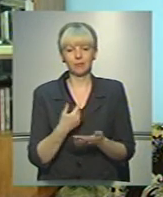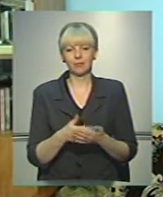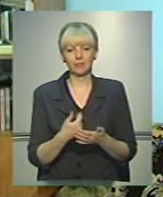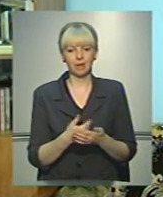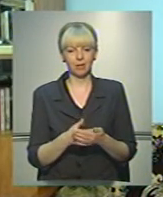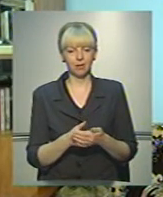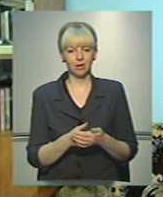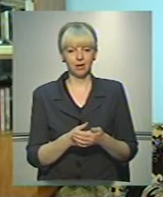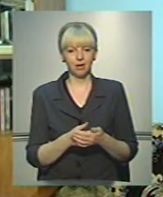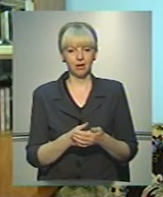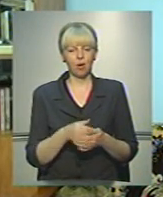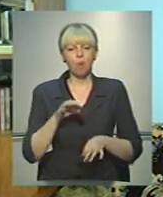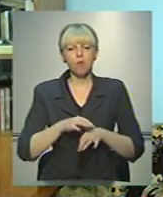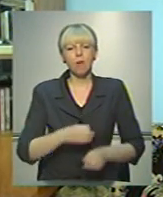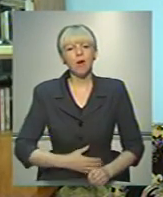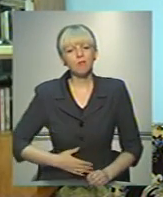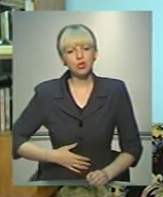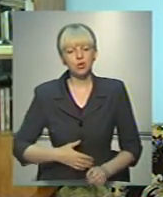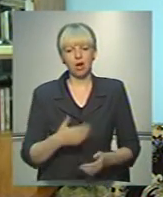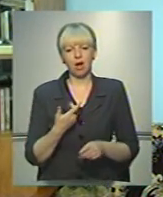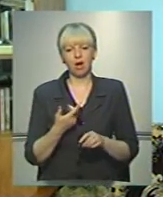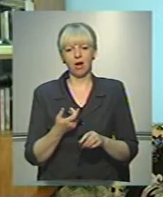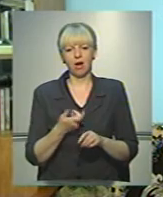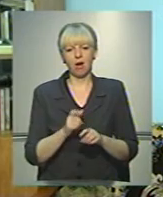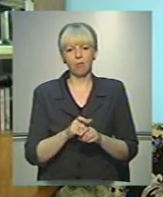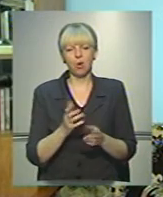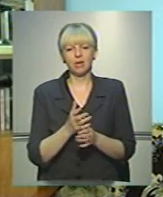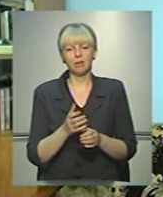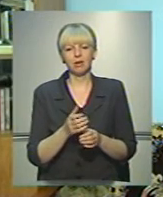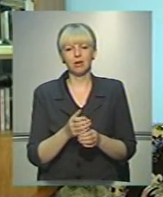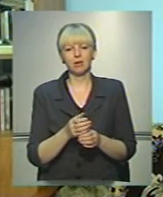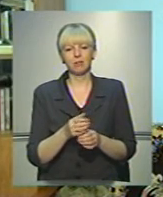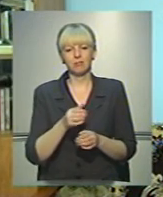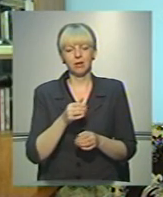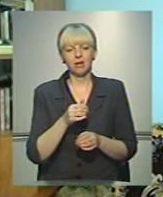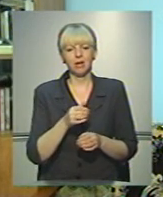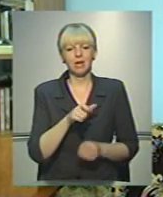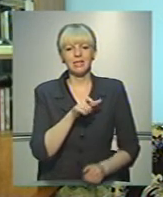наприклад, з болями в животі або з хронічними закрепами, я би радив людям